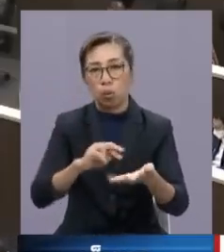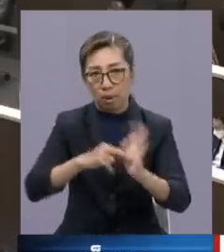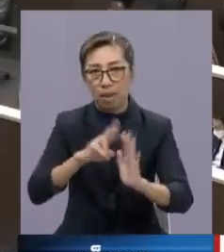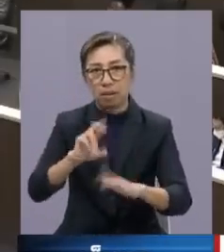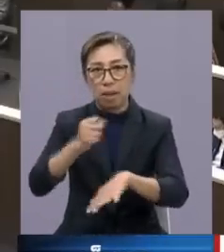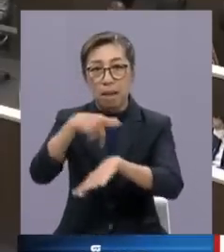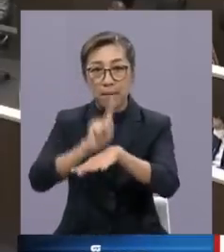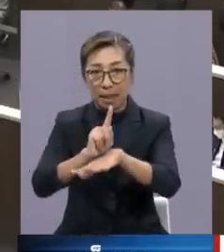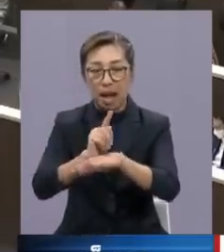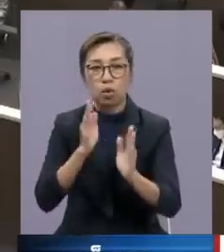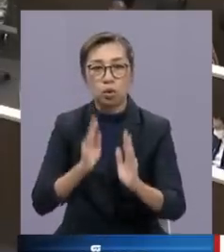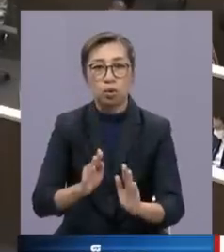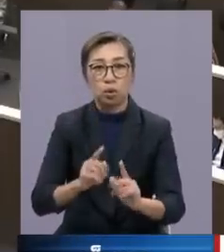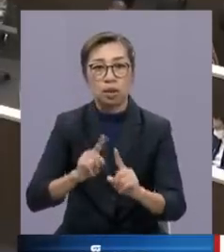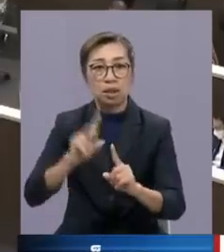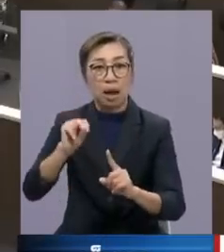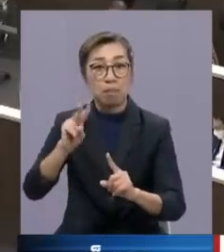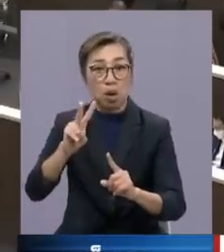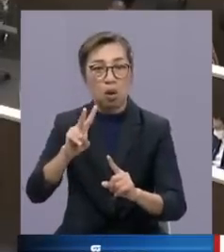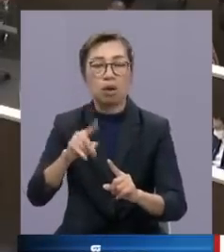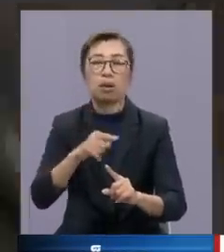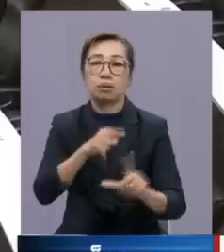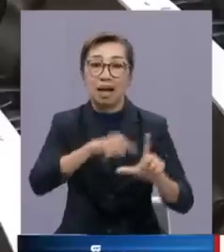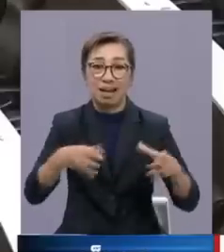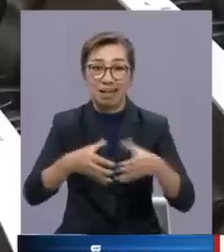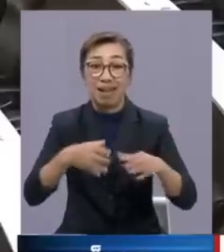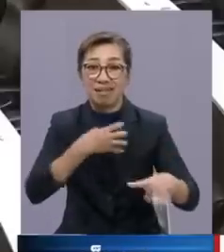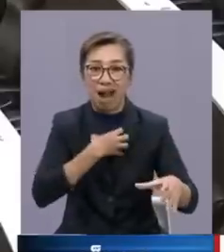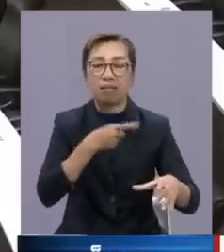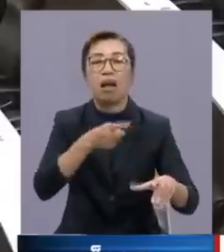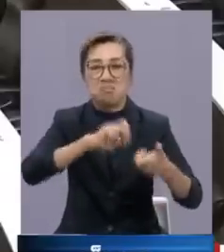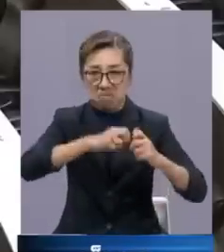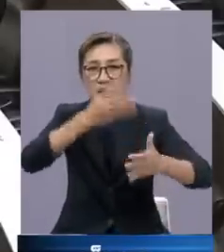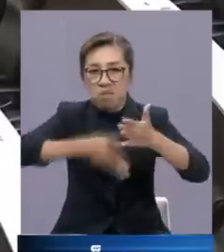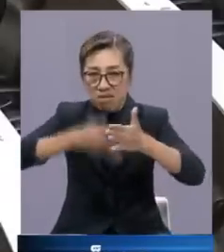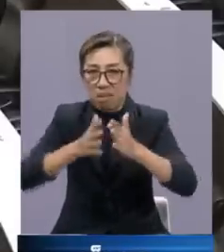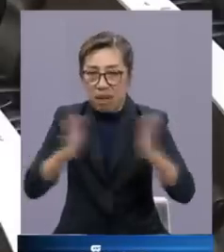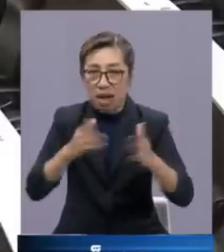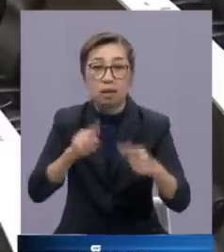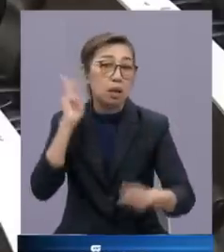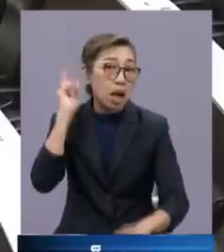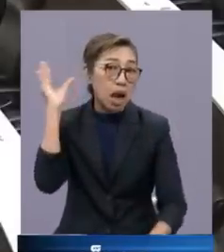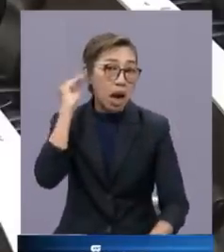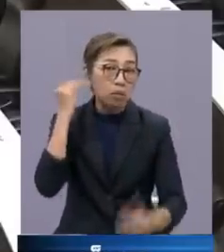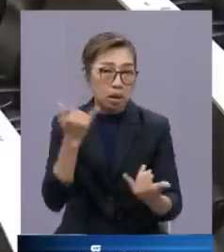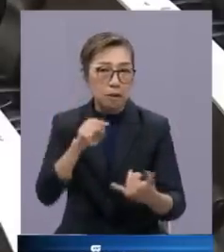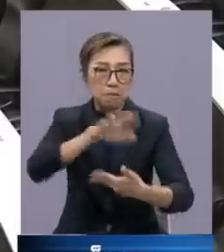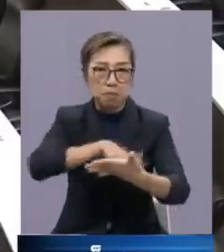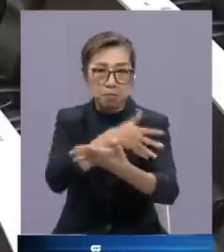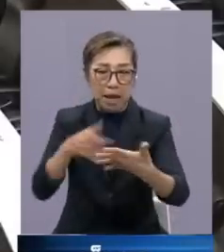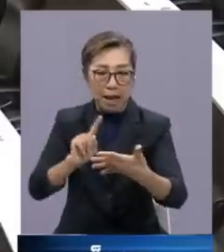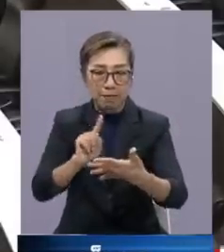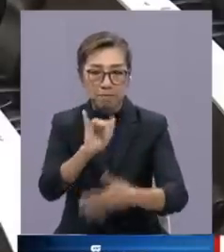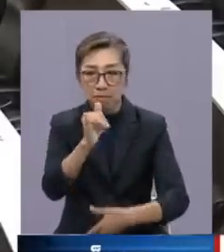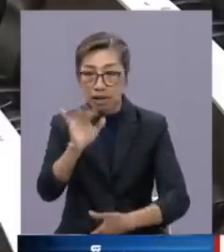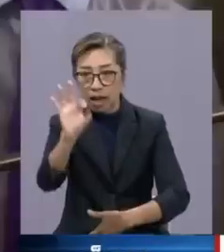ประธานสภาคนที่32ก้าวไกลเองเนี่ยเจออะไรอีกเยอะเลยครับ กระแสข่าวตอนนี้ที่หลุดออกมาก็คือแผนชูคุณ